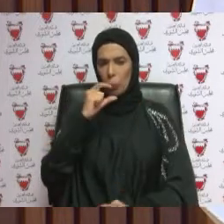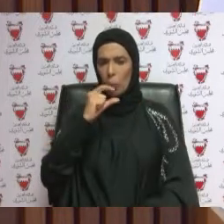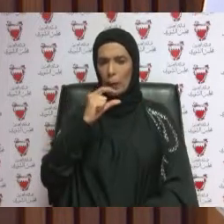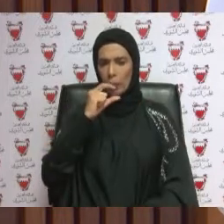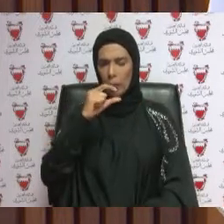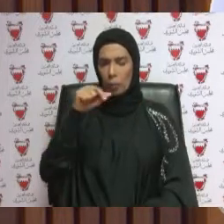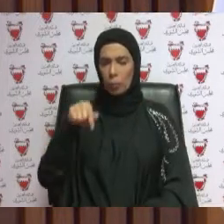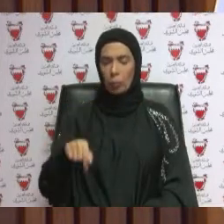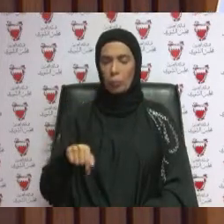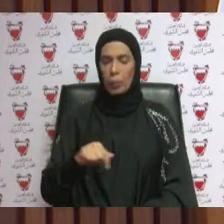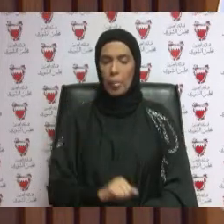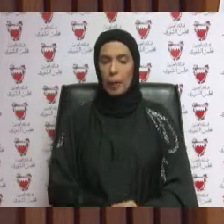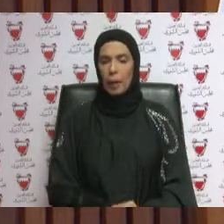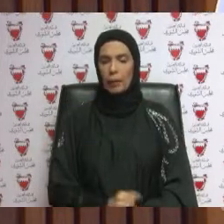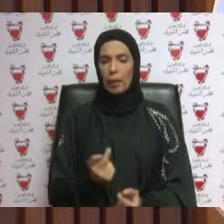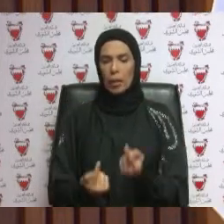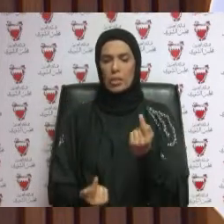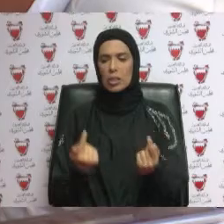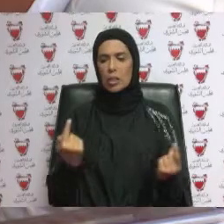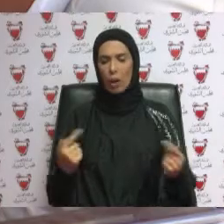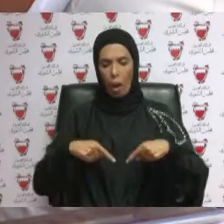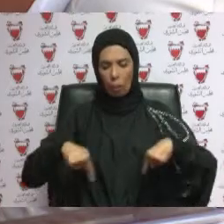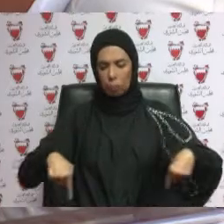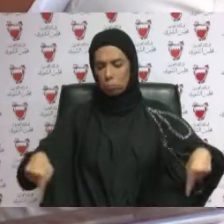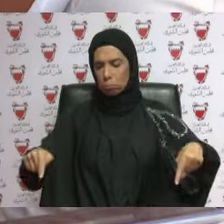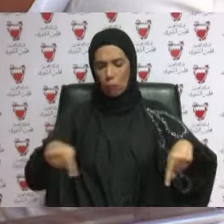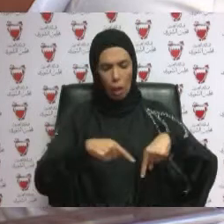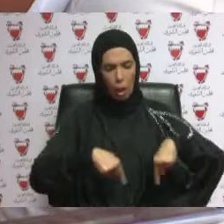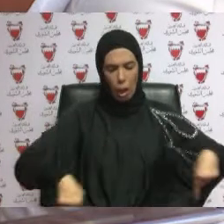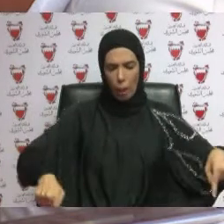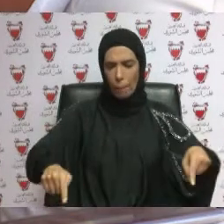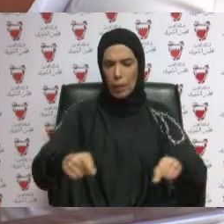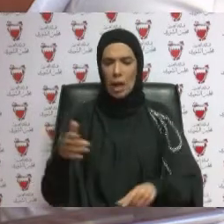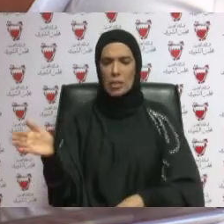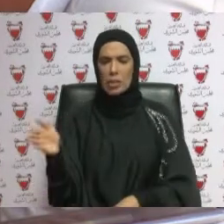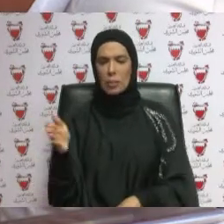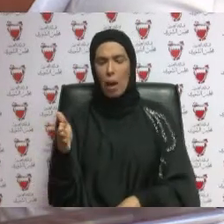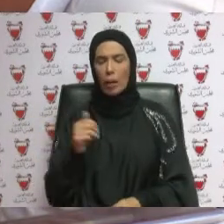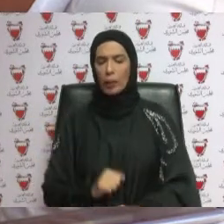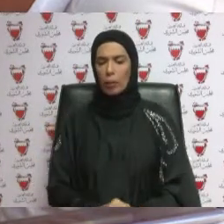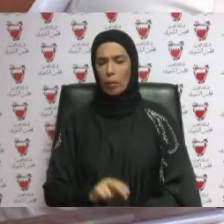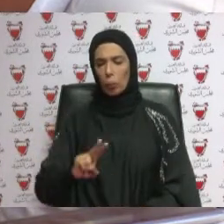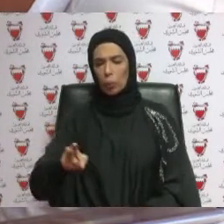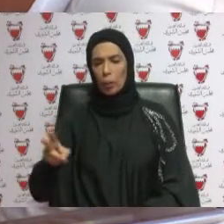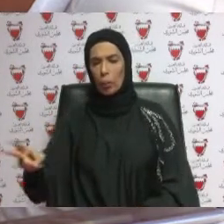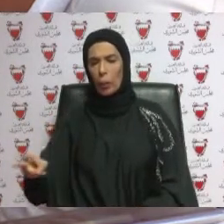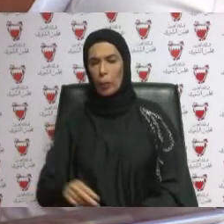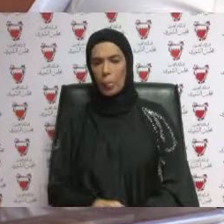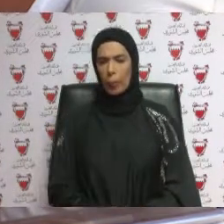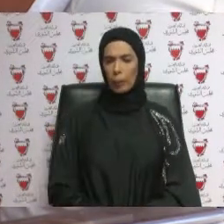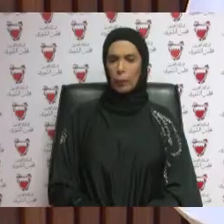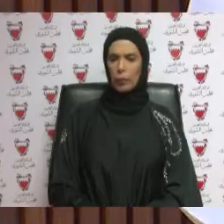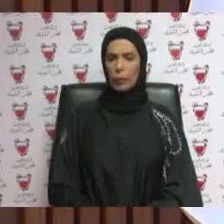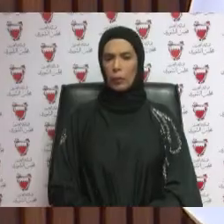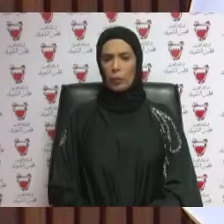دبي الآن تقوم بزراعة آلاف الأسماك من السلم، وهذا النوع من الأسماك مع الرئيس الكيلو